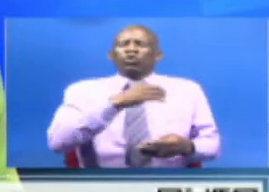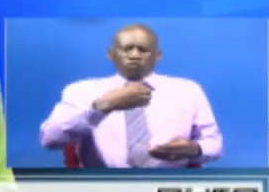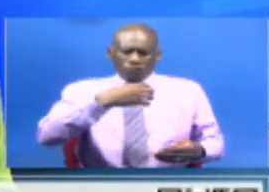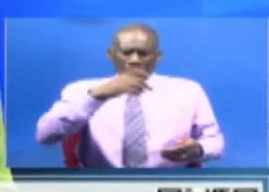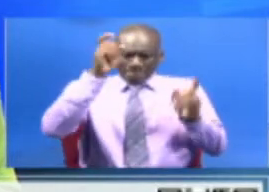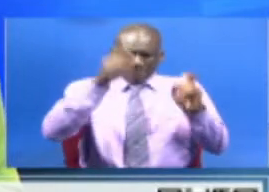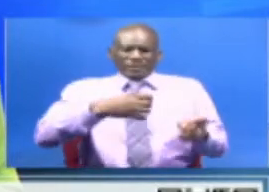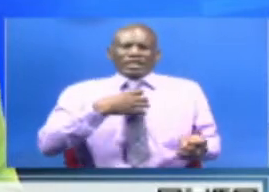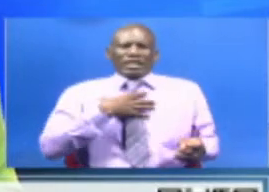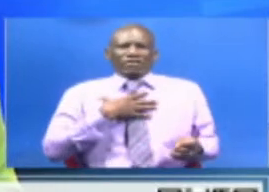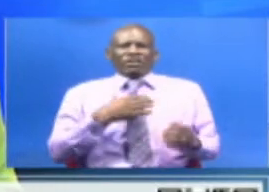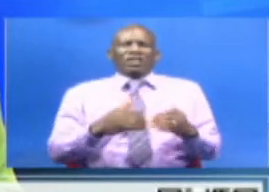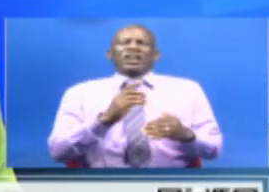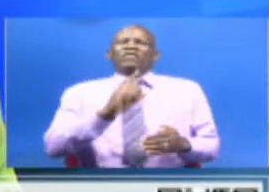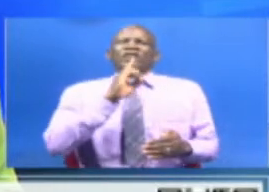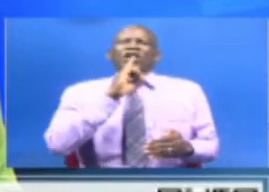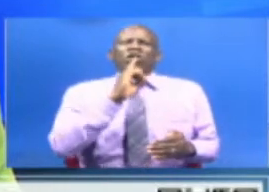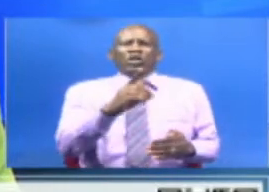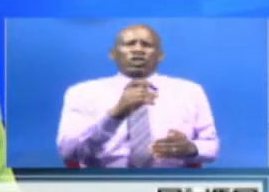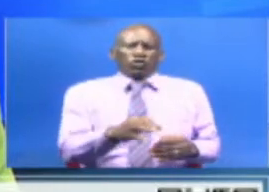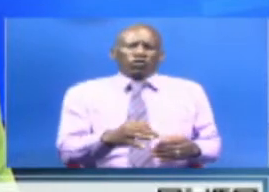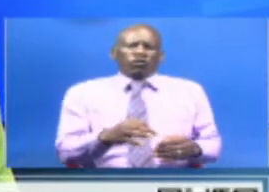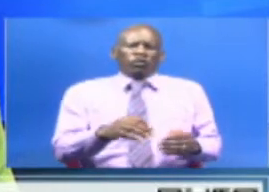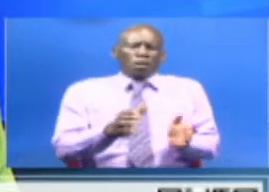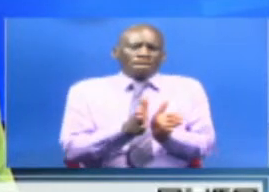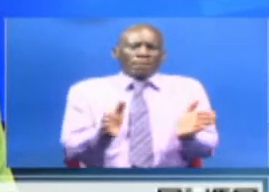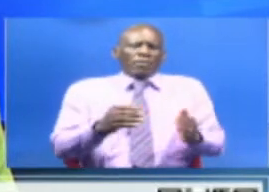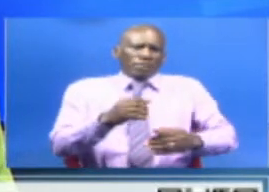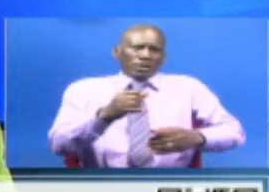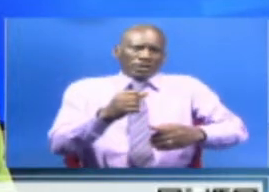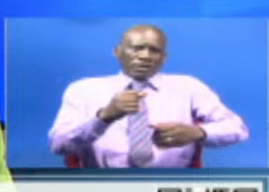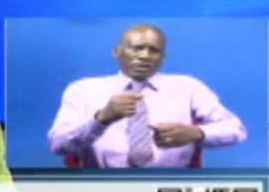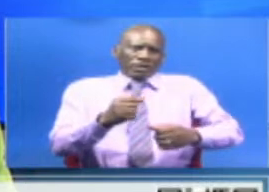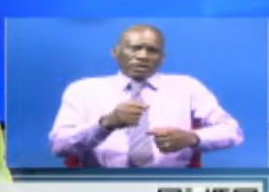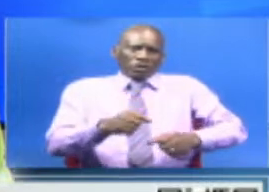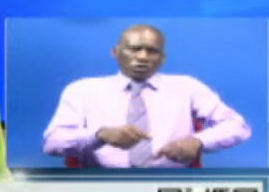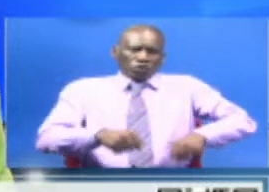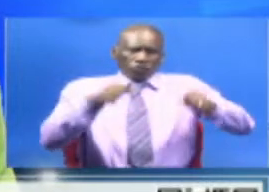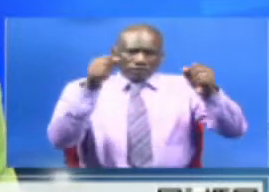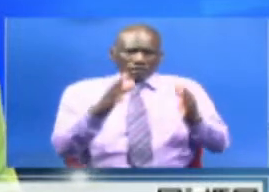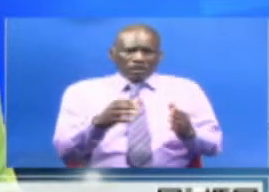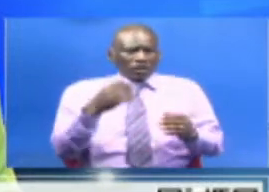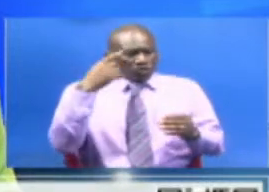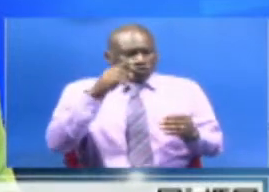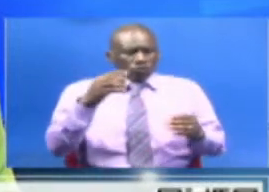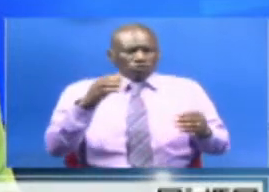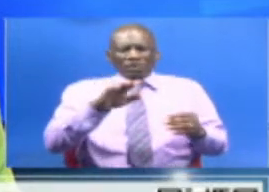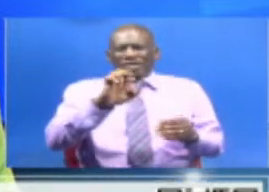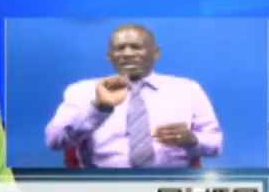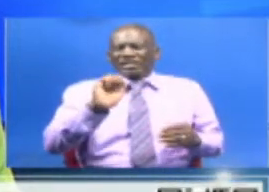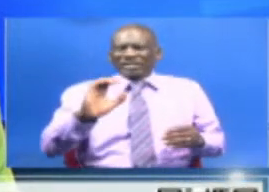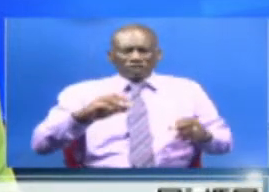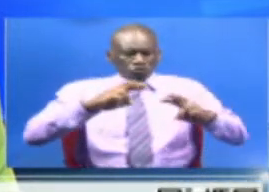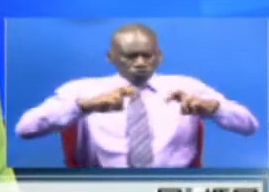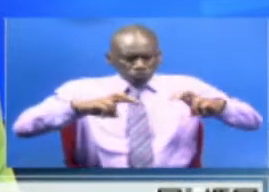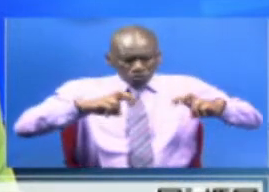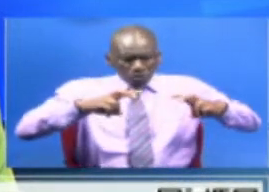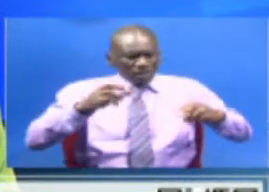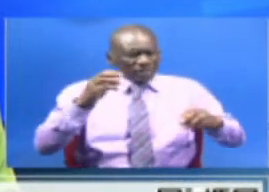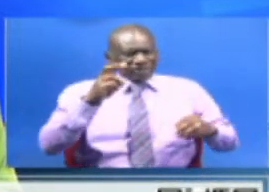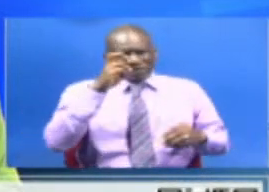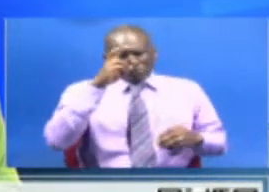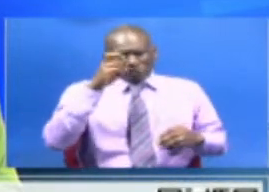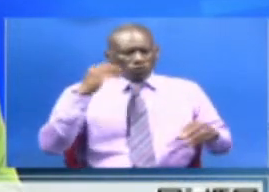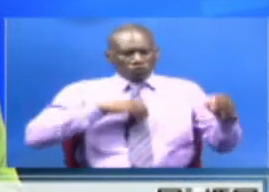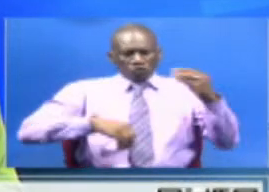kufuatia amri ya mkuu wa utumishi wa umma Felix Koskei kuruhusu tume ya kupambana na ufisadi kuchunguza madai ya kashfa katika taasisi